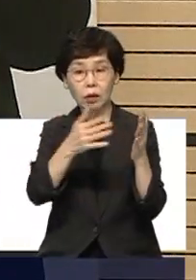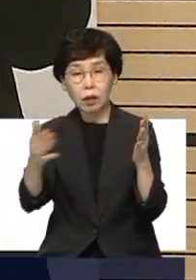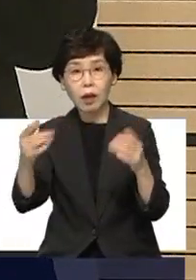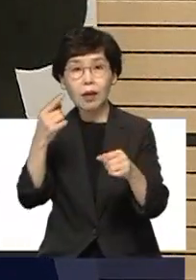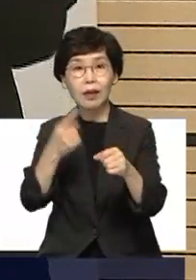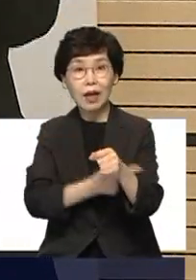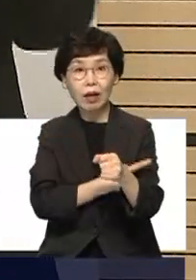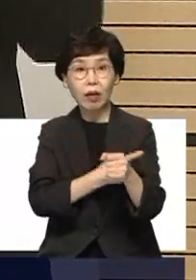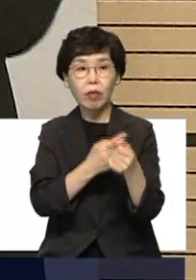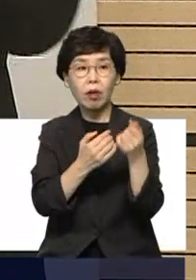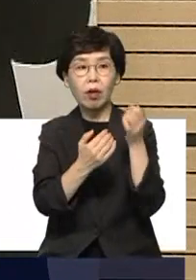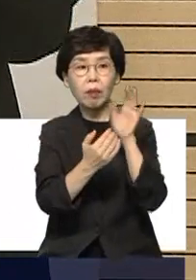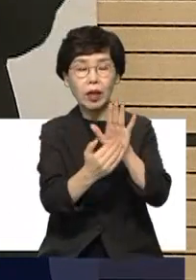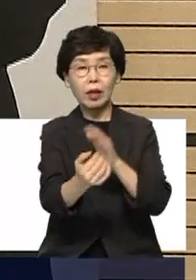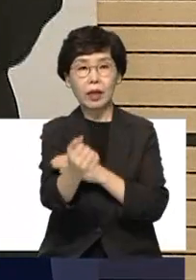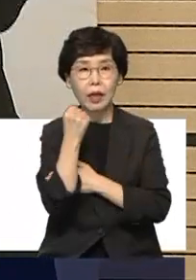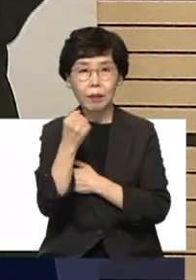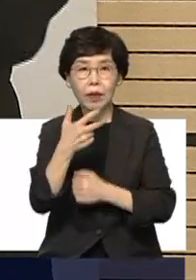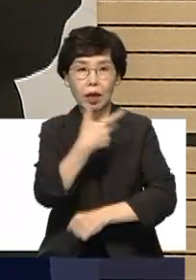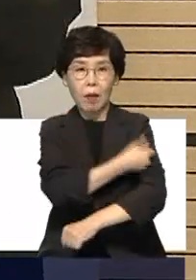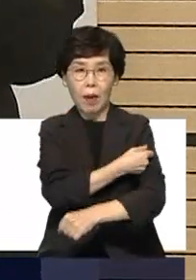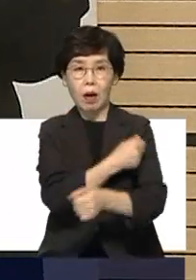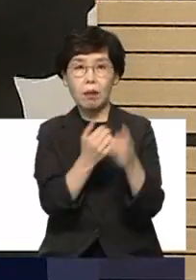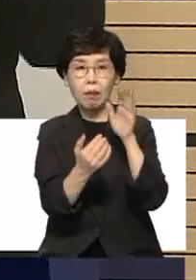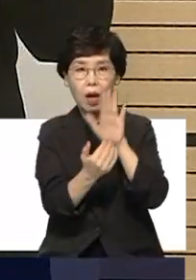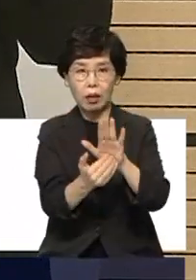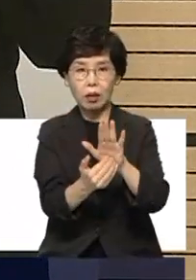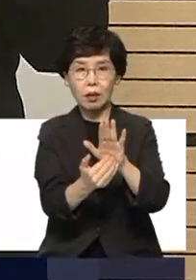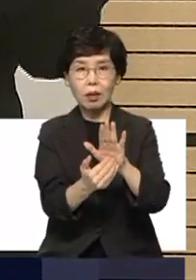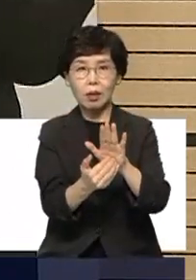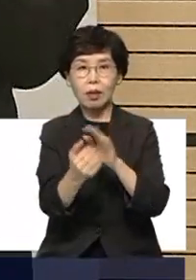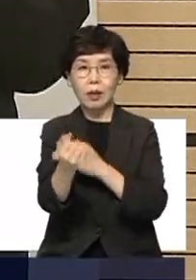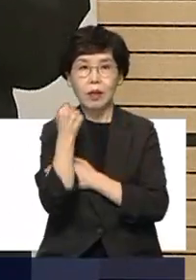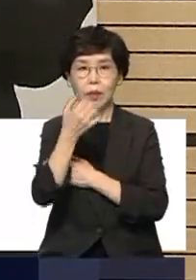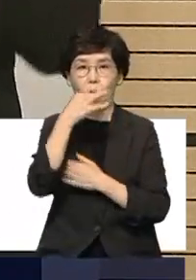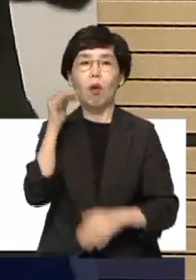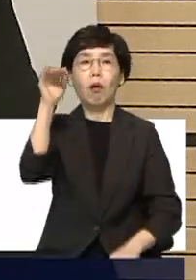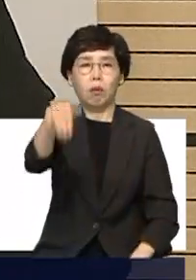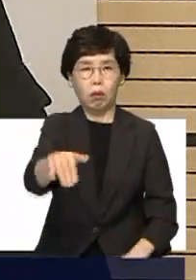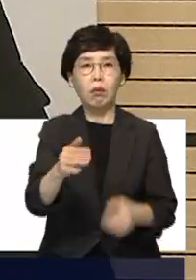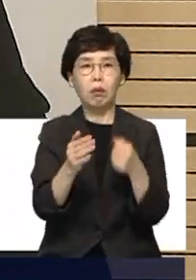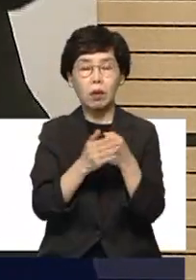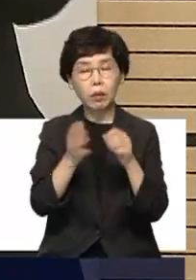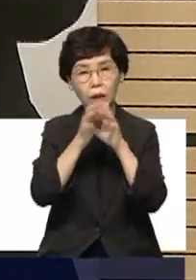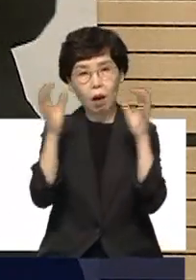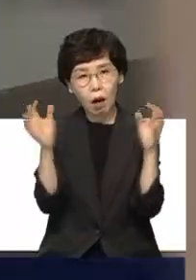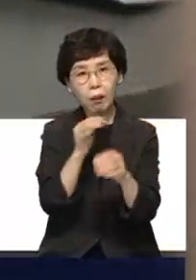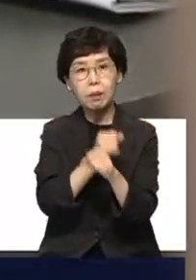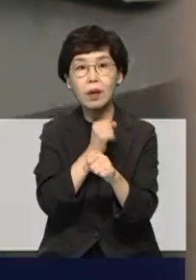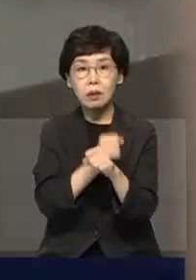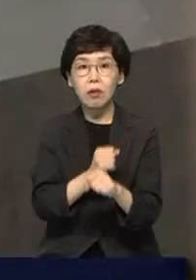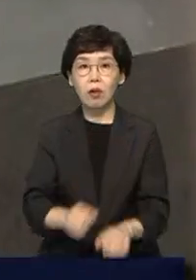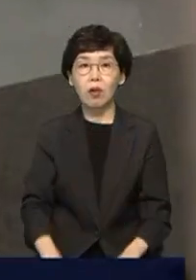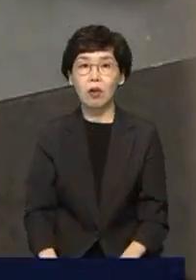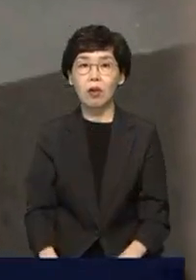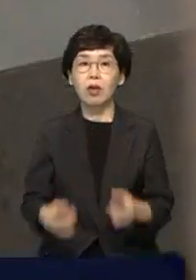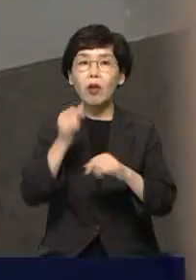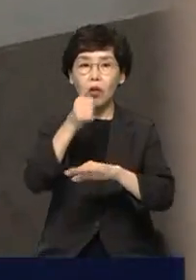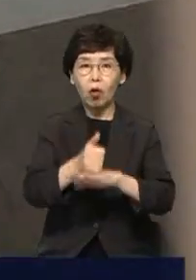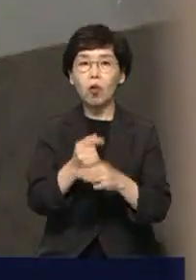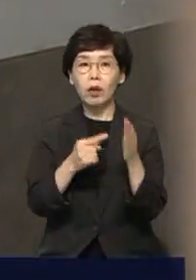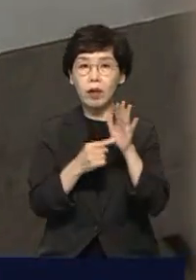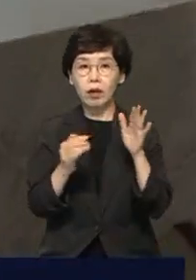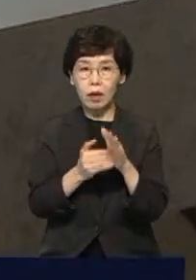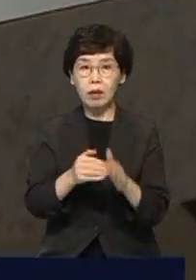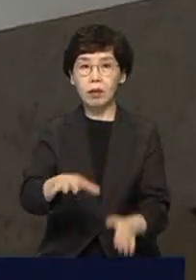자연 면역 또는 백신 면역의 효과 감소 등 요인이 복합적으로 작용한